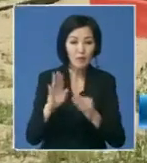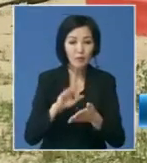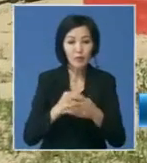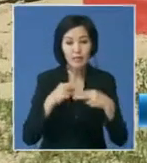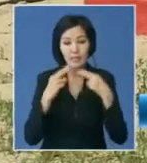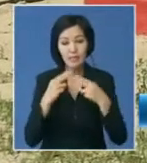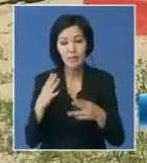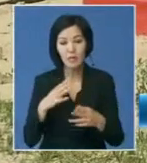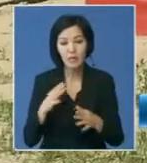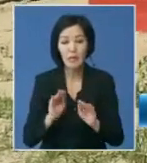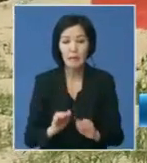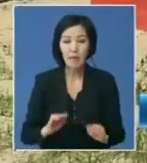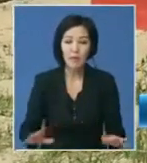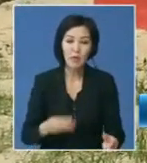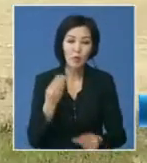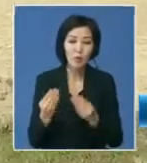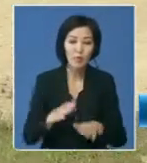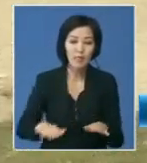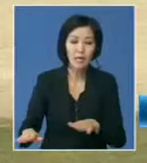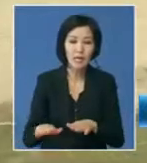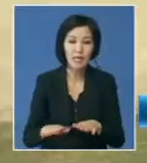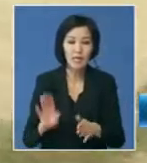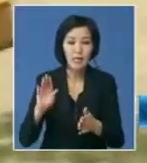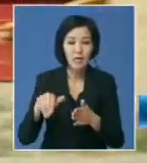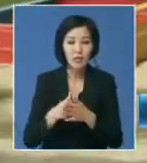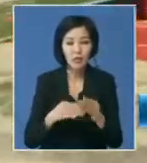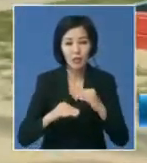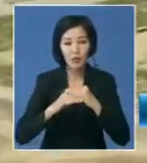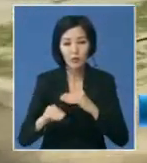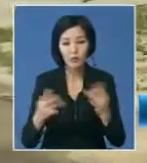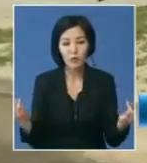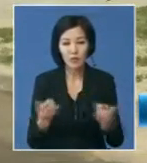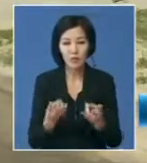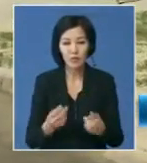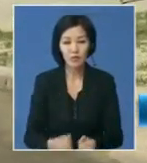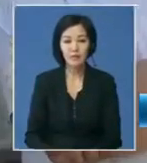аударды. Балалар ойнайтын алаңда құмның орнына заманауи төсеніштер төсеу керек деді.